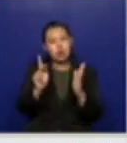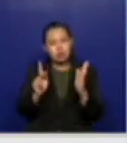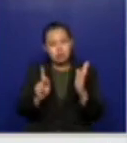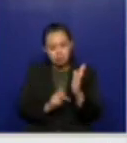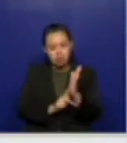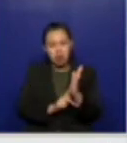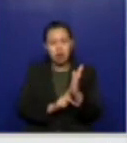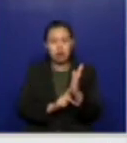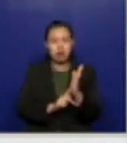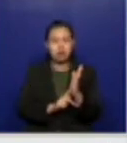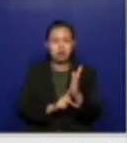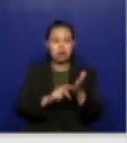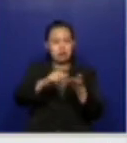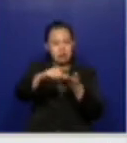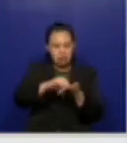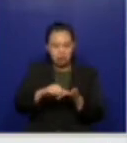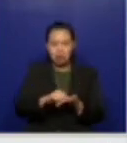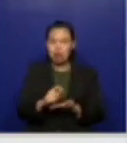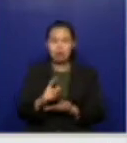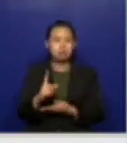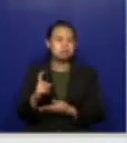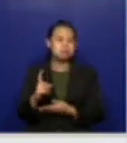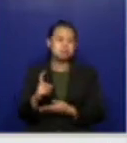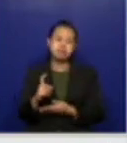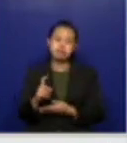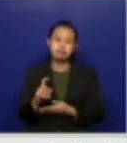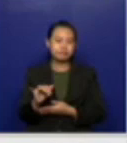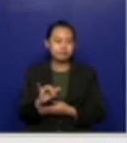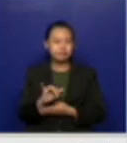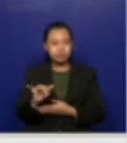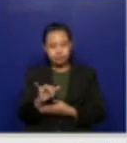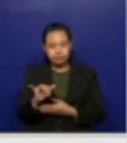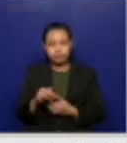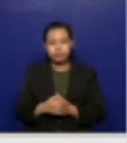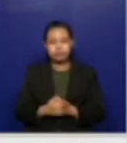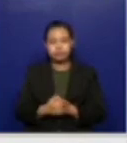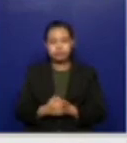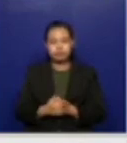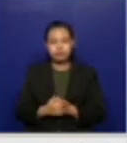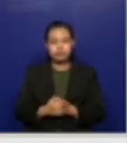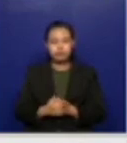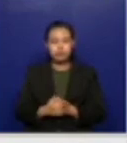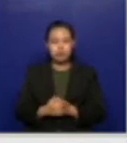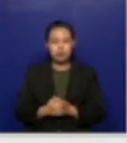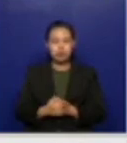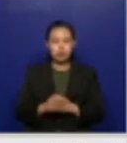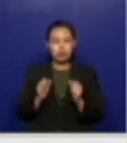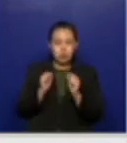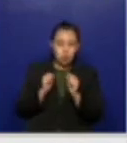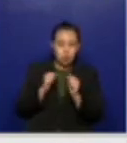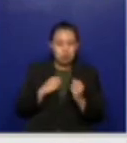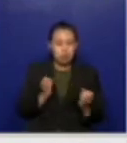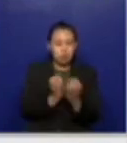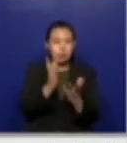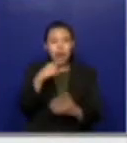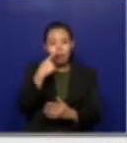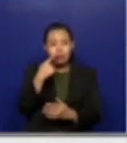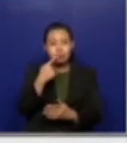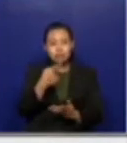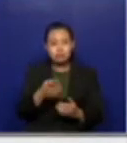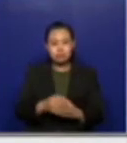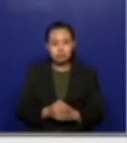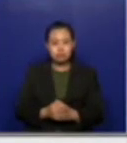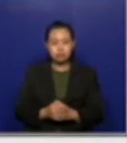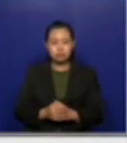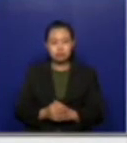ม.44ท่านยังไม่สามารถแก้ไขหรือท่านกลัวจะไปทุบป้อข้าวใครครับท่านประธานที่เคารพครับผมอยากจะบ